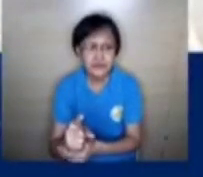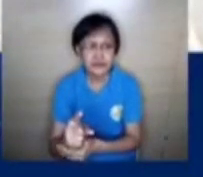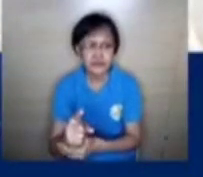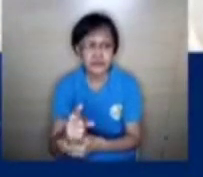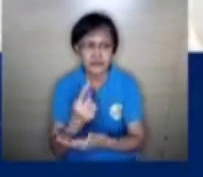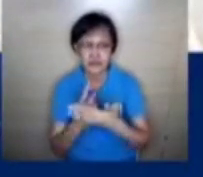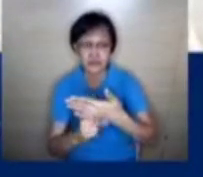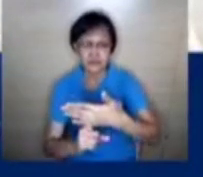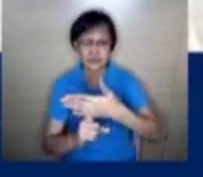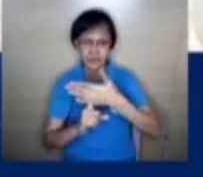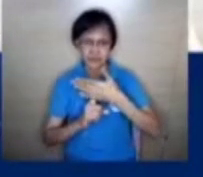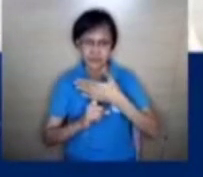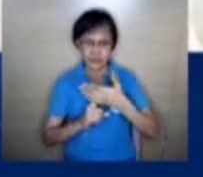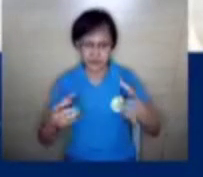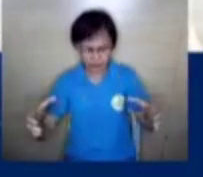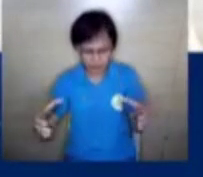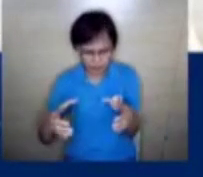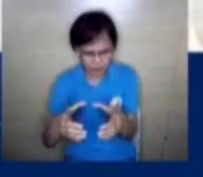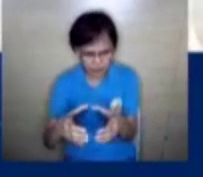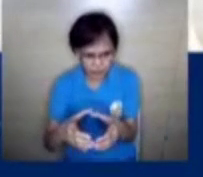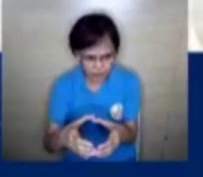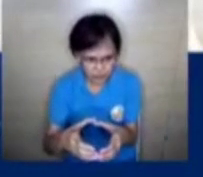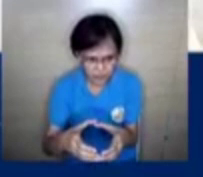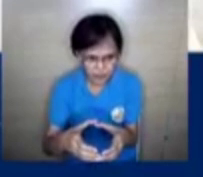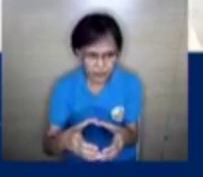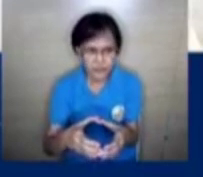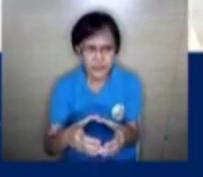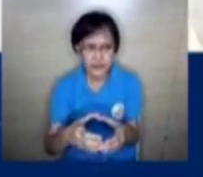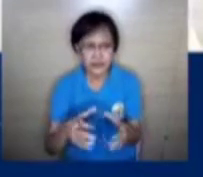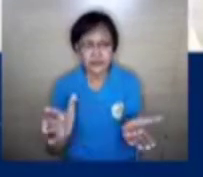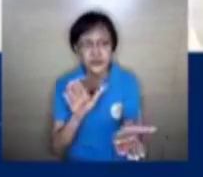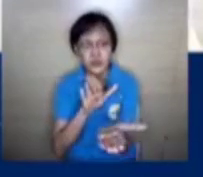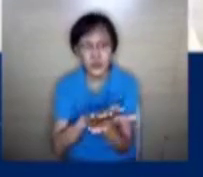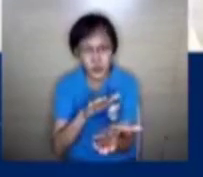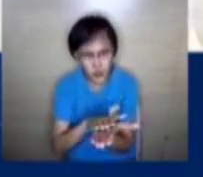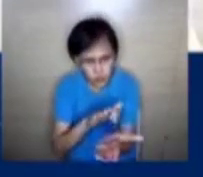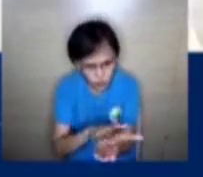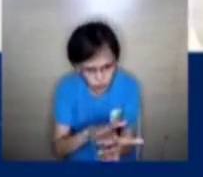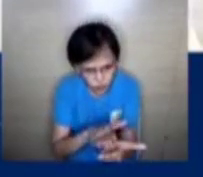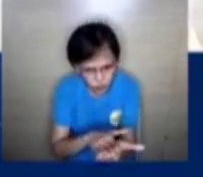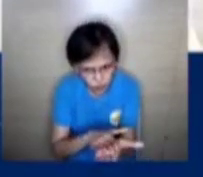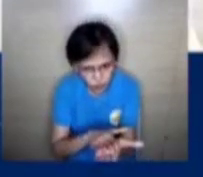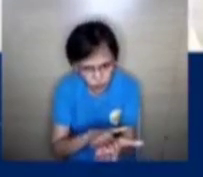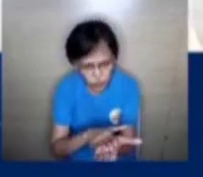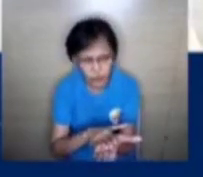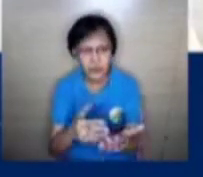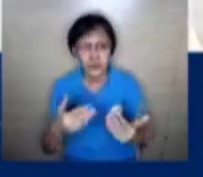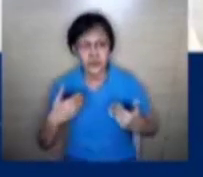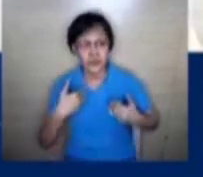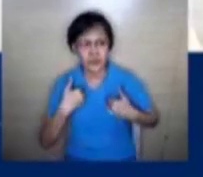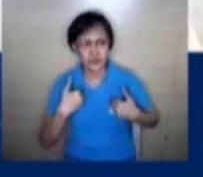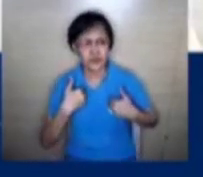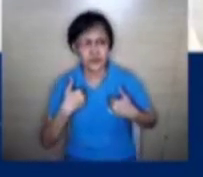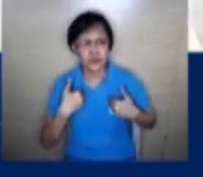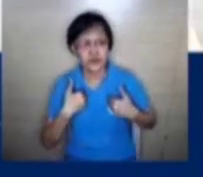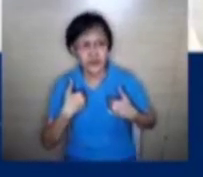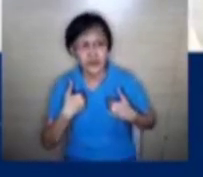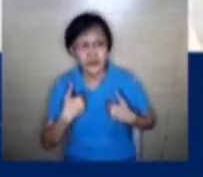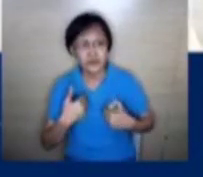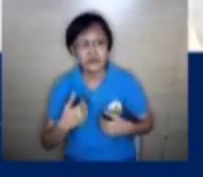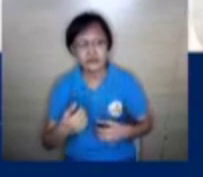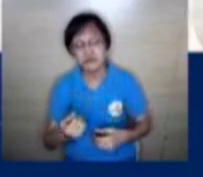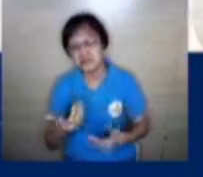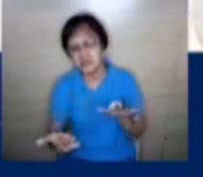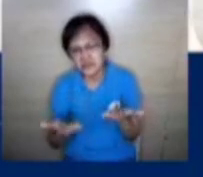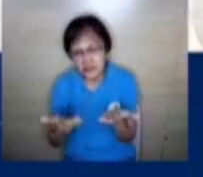quarantine facility sa Rizal High School, sina Nurse RA. Nung panahon na yun, naaminin ko, hindi ko pa masyadong makuha.